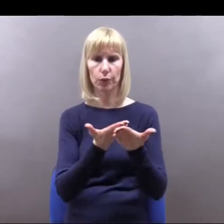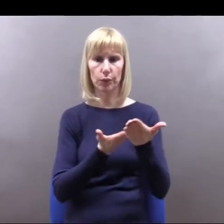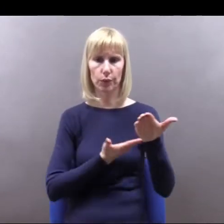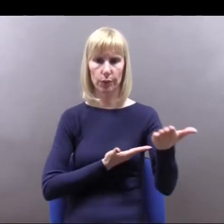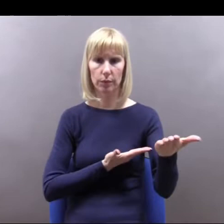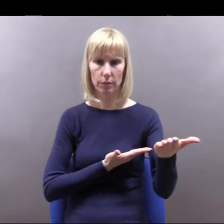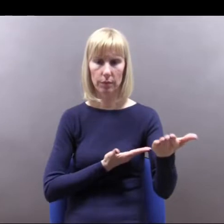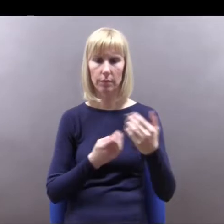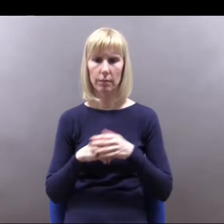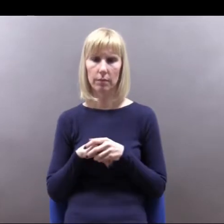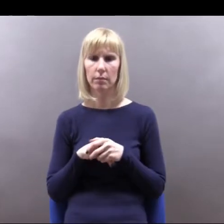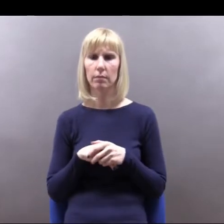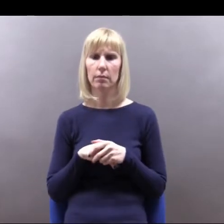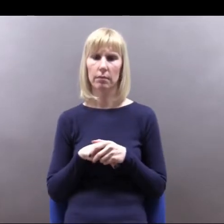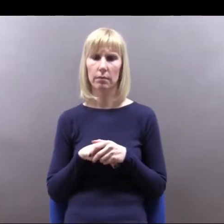bezpłatny, nazwijmy to.